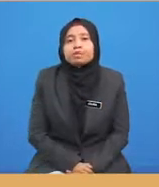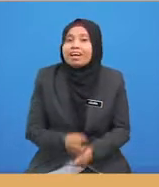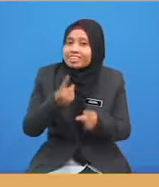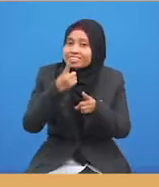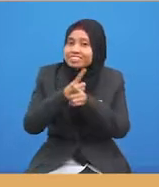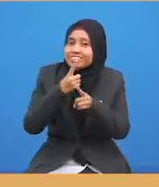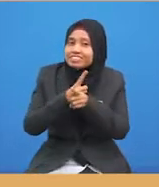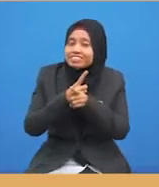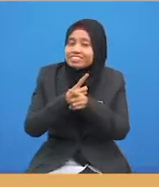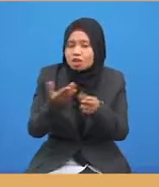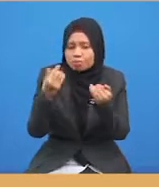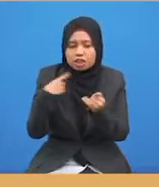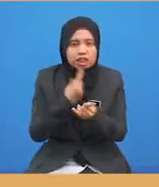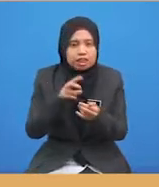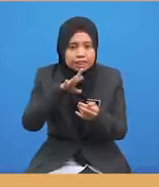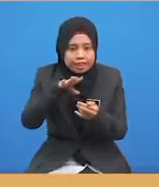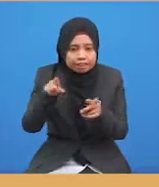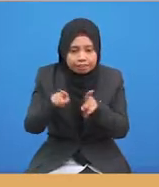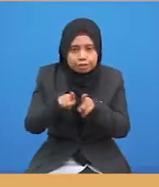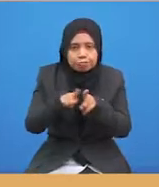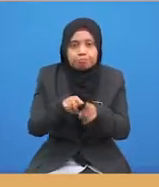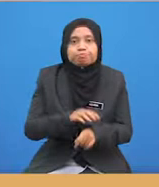Betul. Mari kita eja bersama-sama.